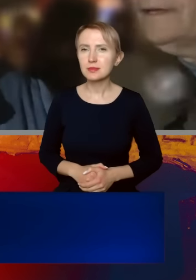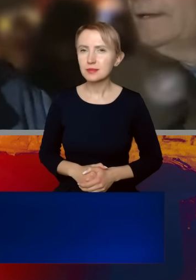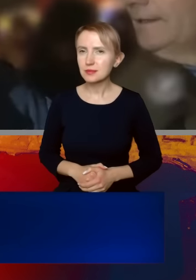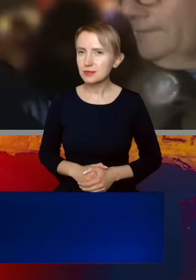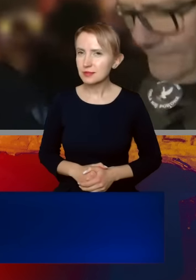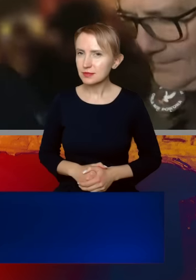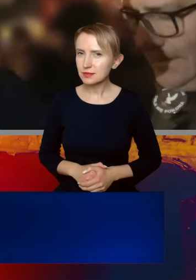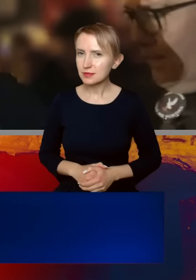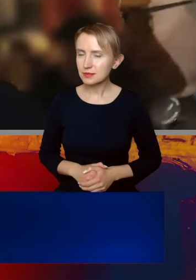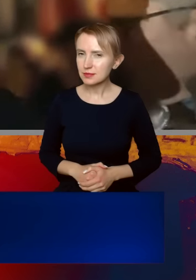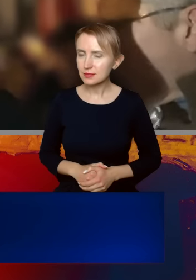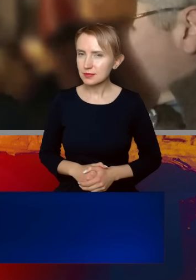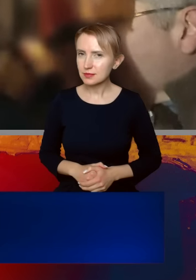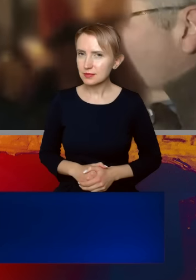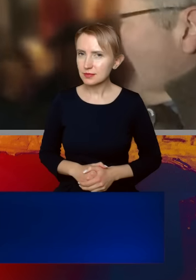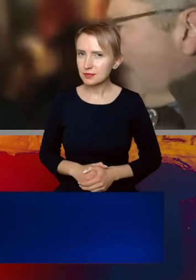chwała